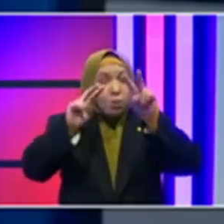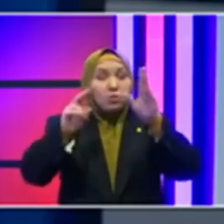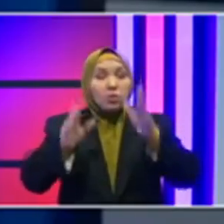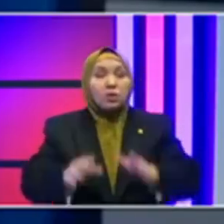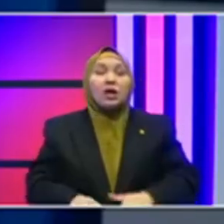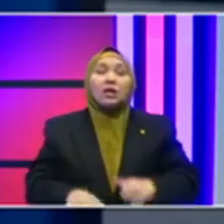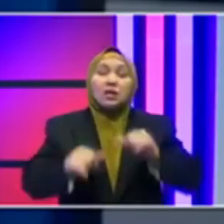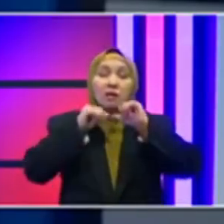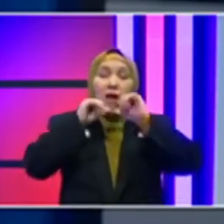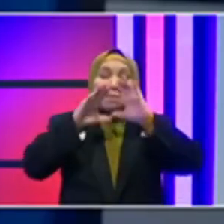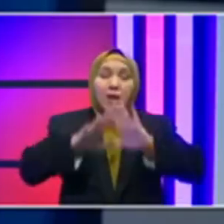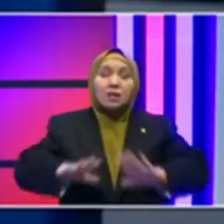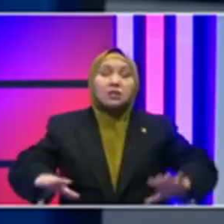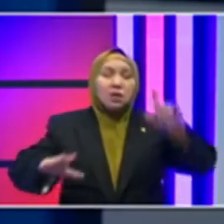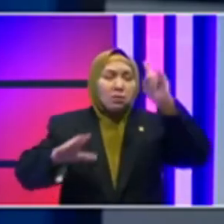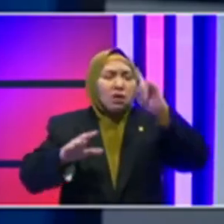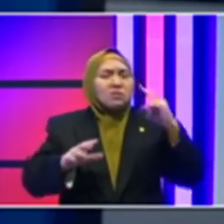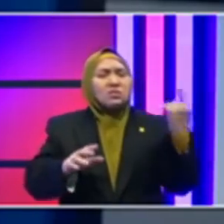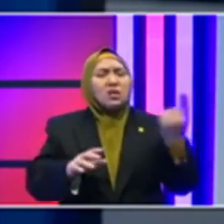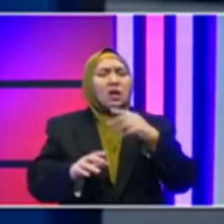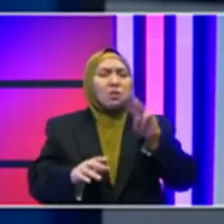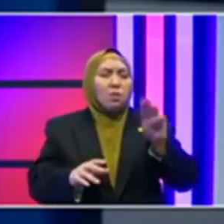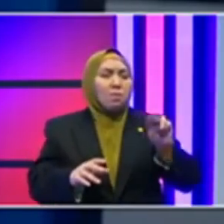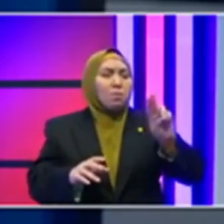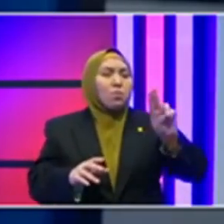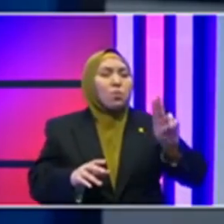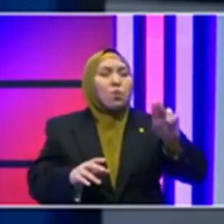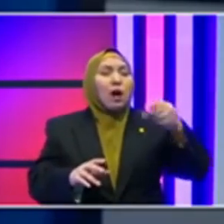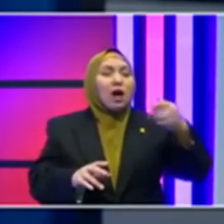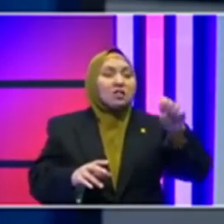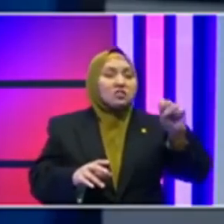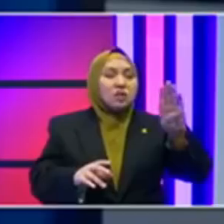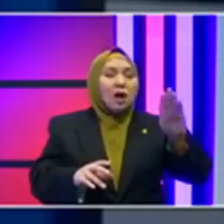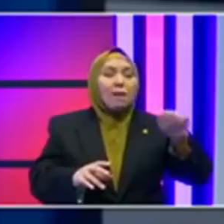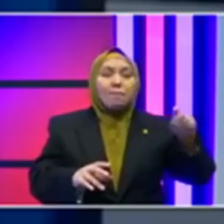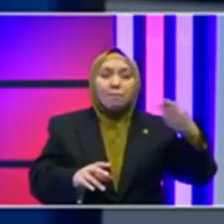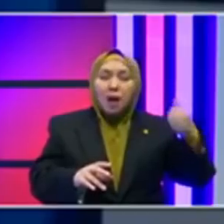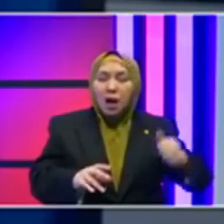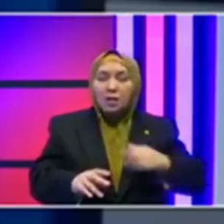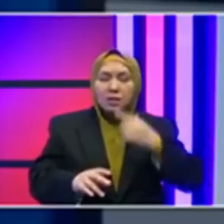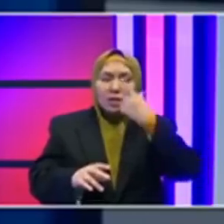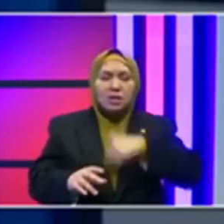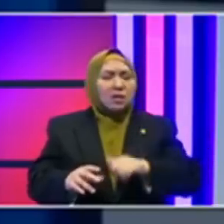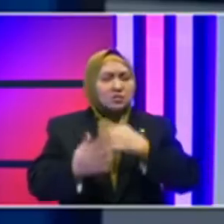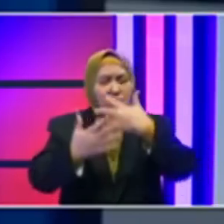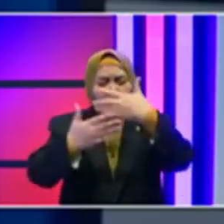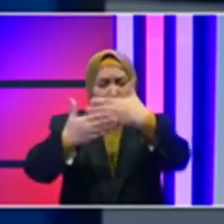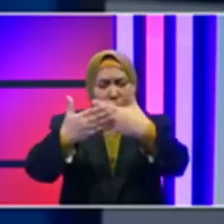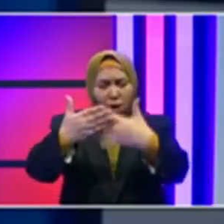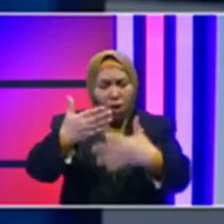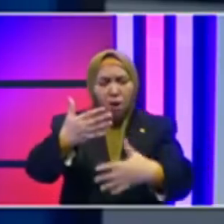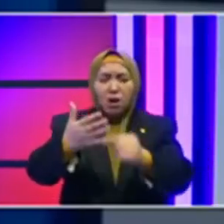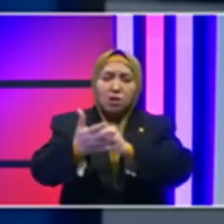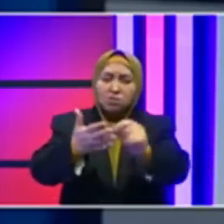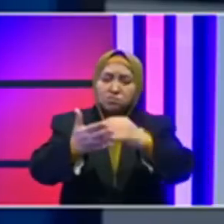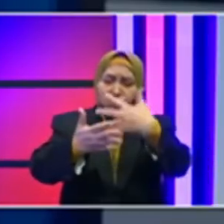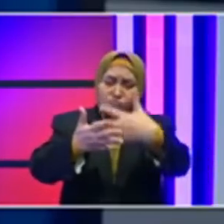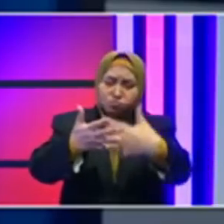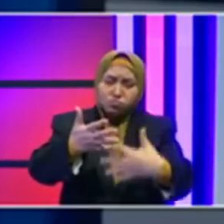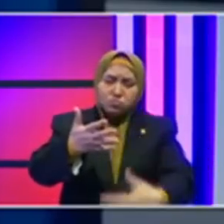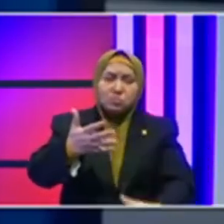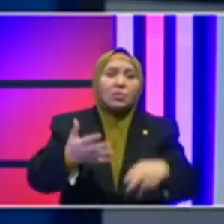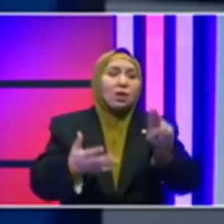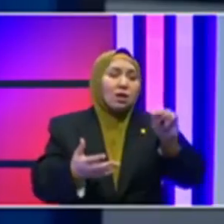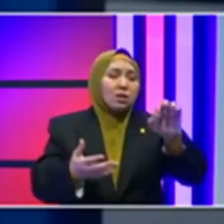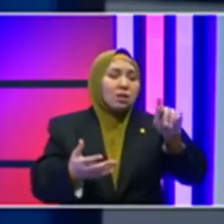Subhanahu Wa Ta'ala agar selalu Muhasabah senaraikan kalau kita mampu untuk senaraikan satu demi satu nikmat